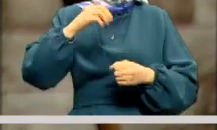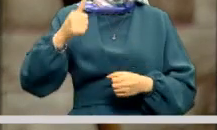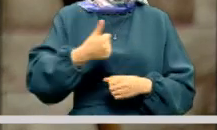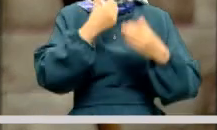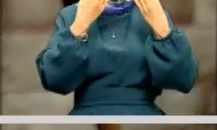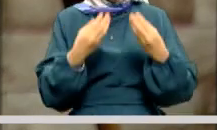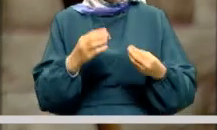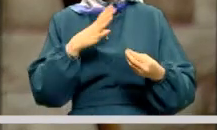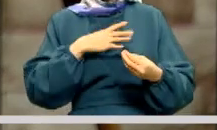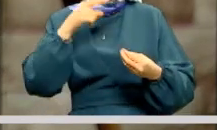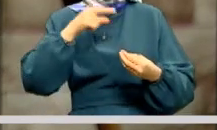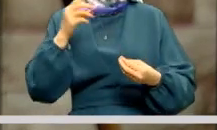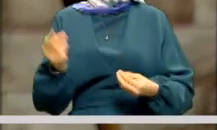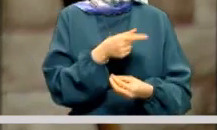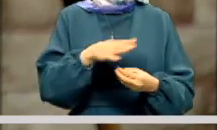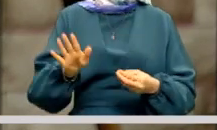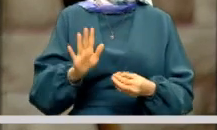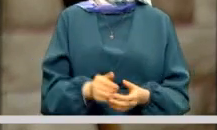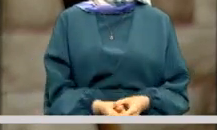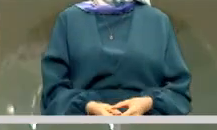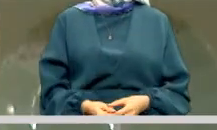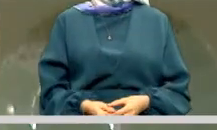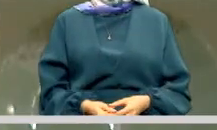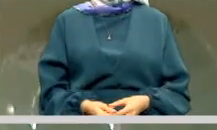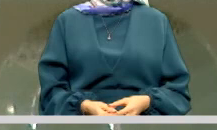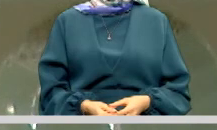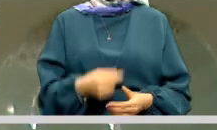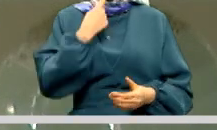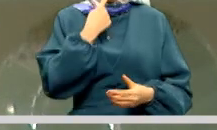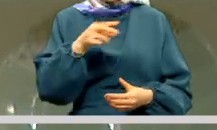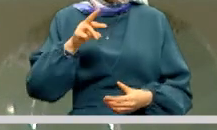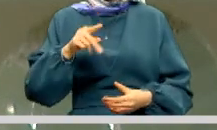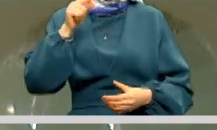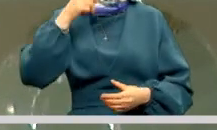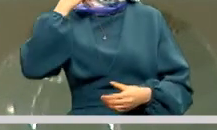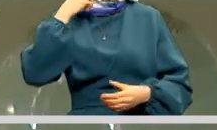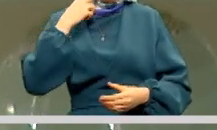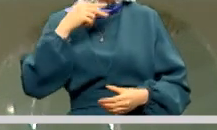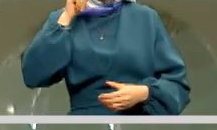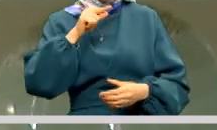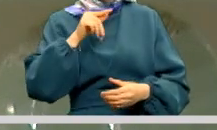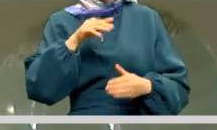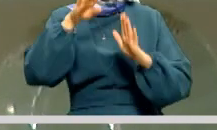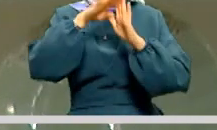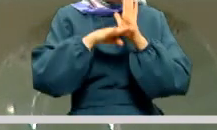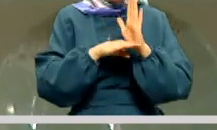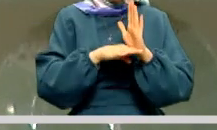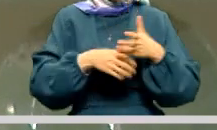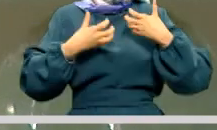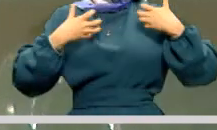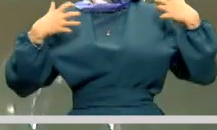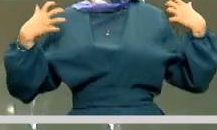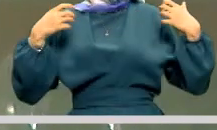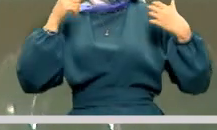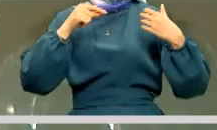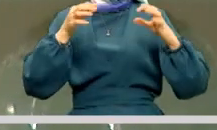bundan kaçamayız da hocam bildiğiniz gibi Aslında bu ahlakla ahlaki düsturlarla güvenin de çok